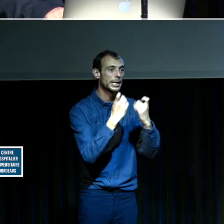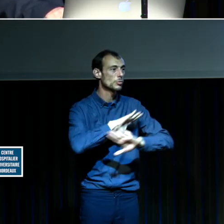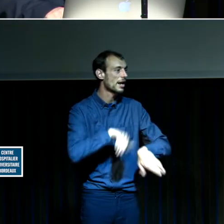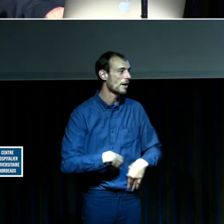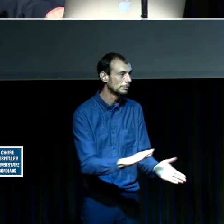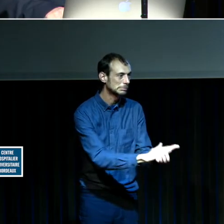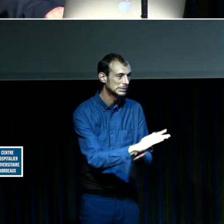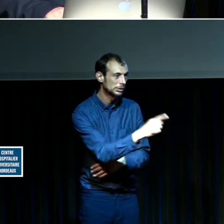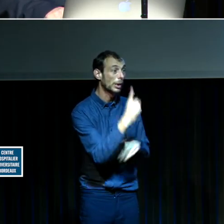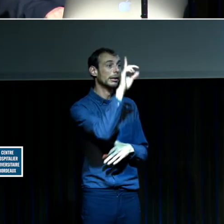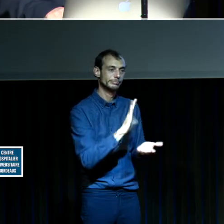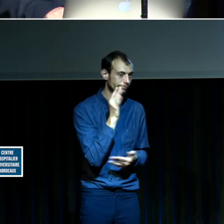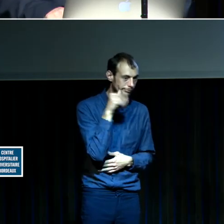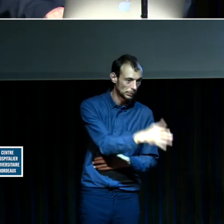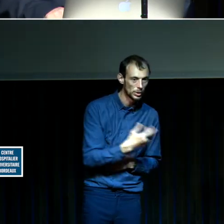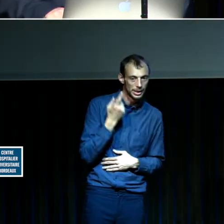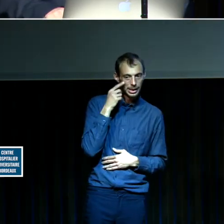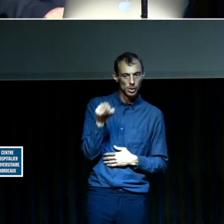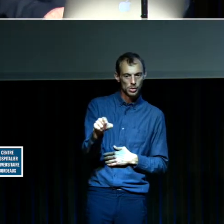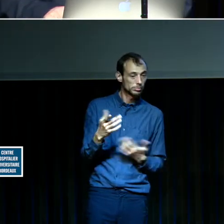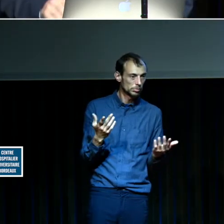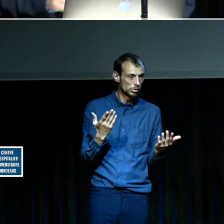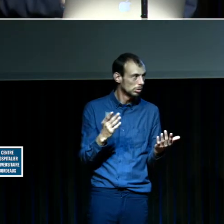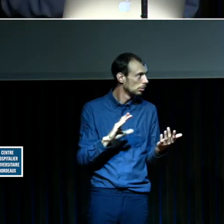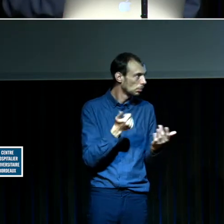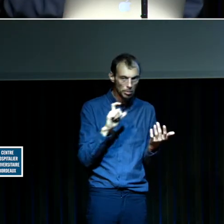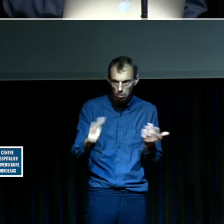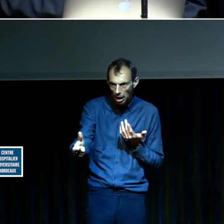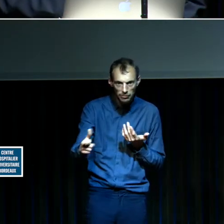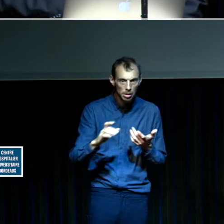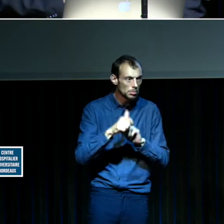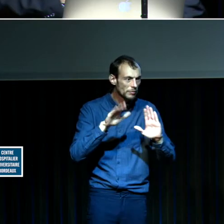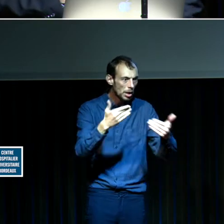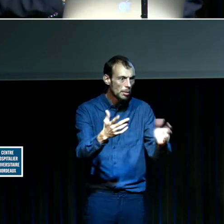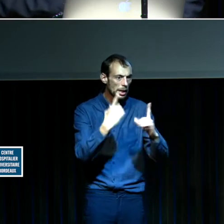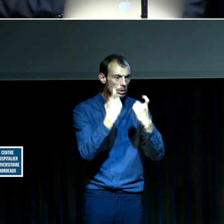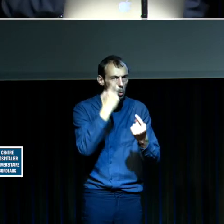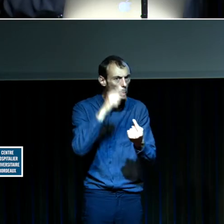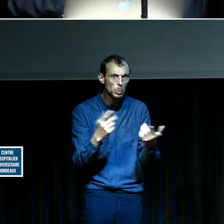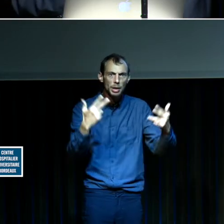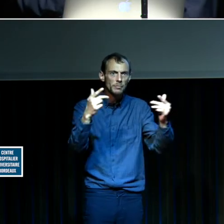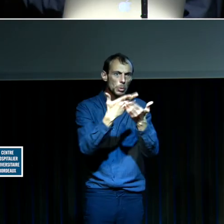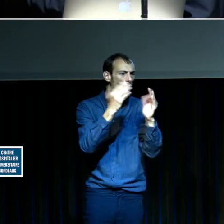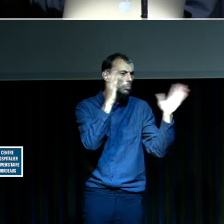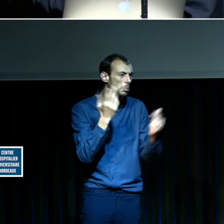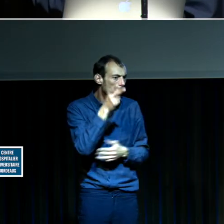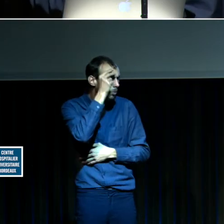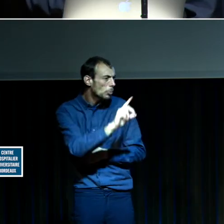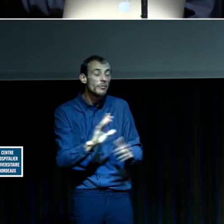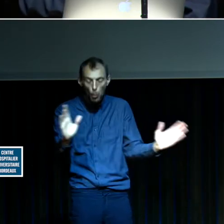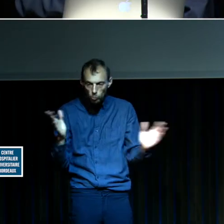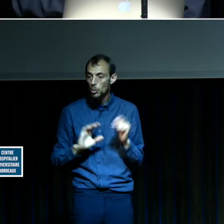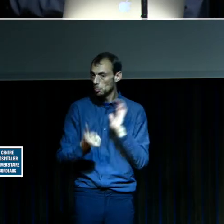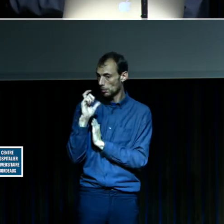C'est convenu comme ça pour des questions de vidéo, si j'ai bien compris. Je passe la parole à Margot Turca, qui va vous